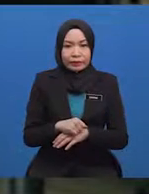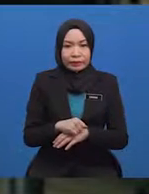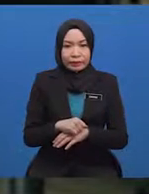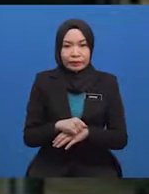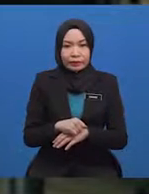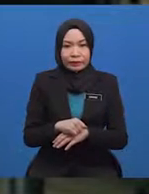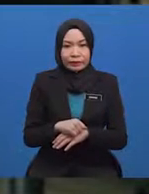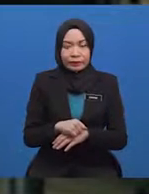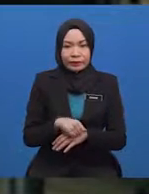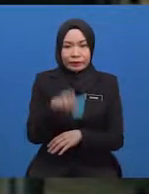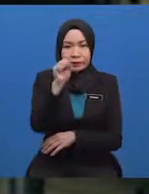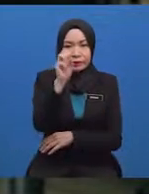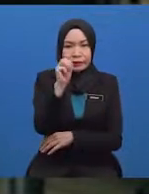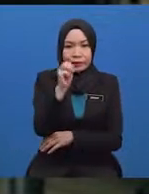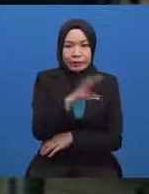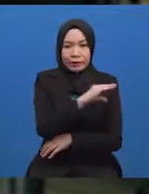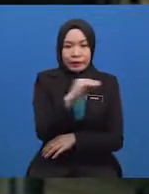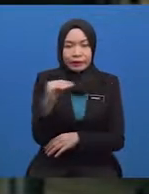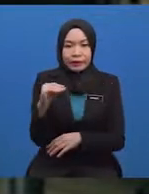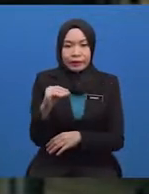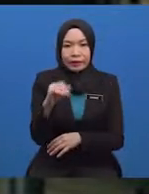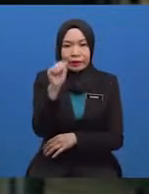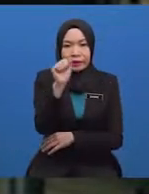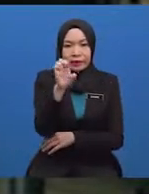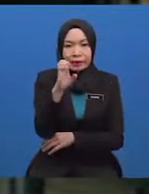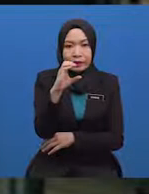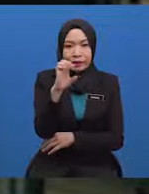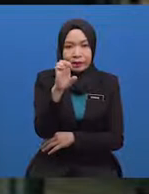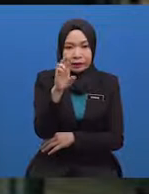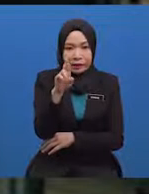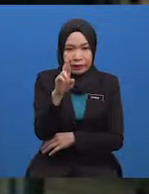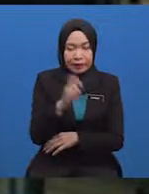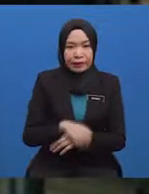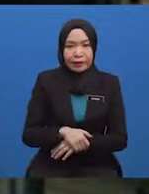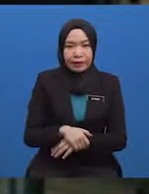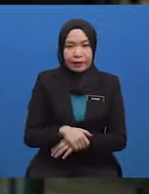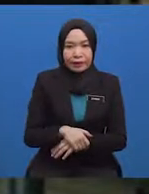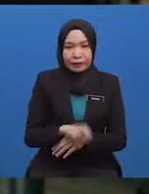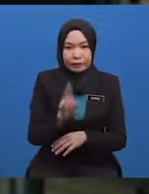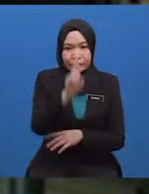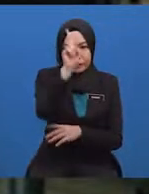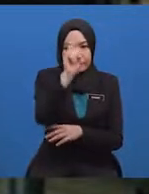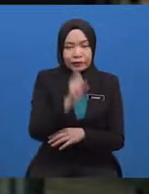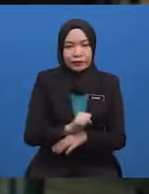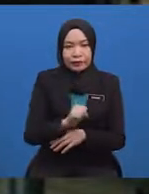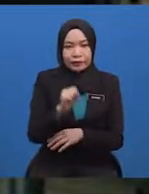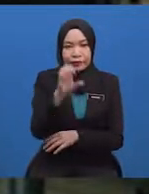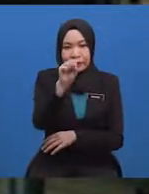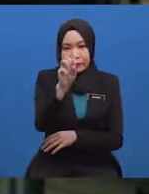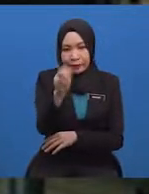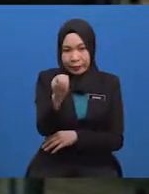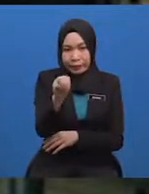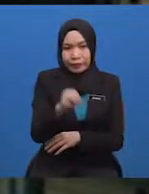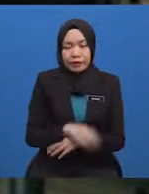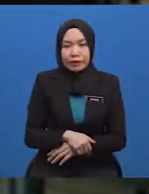Pembangunan Koridor Utara NCER di Utara Semenanjung dan Wilayah Pembangunan Iskandar di